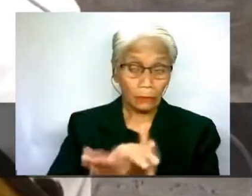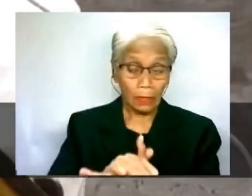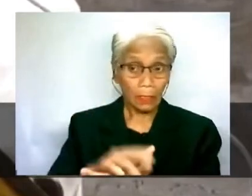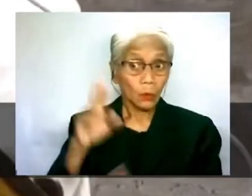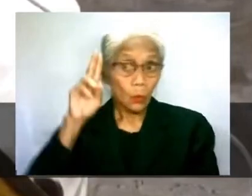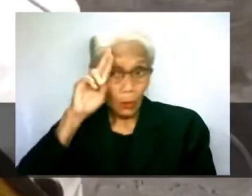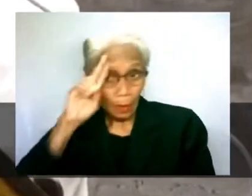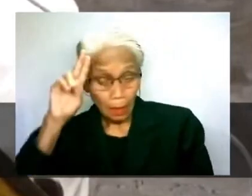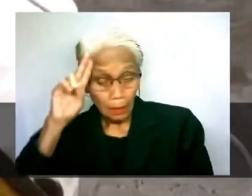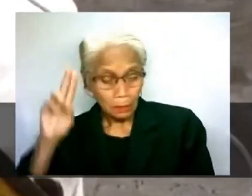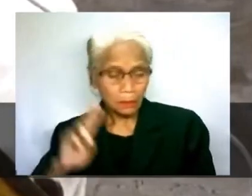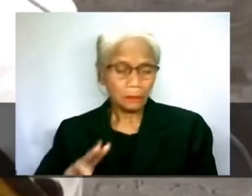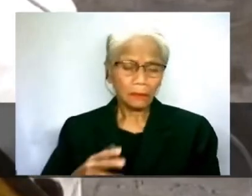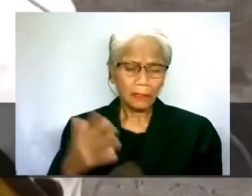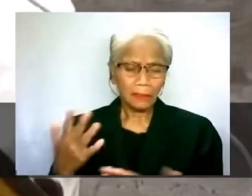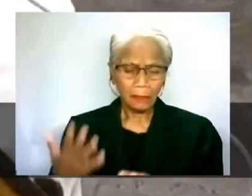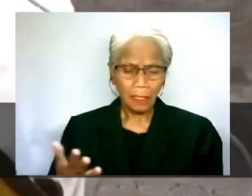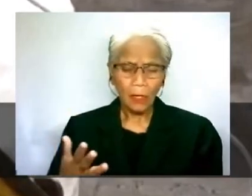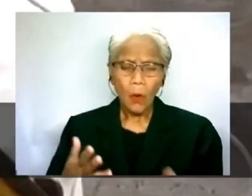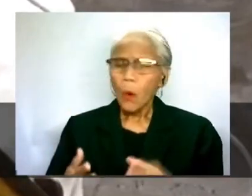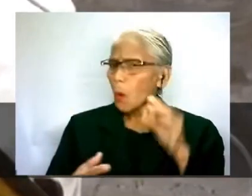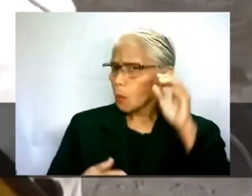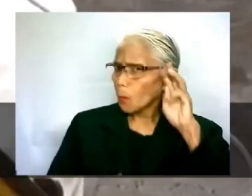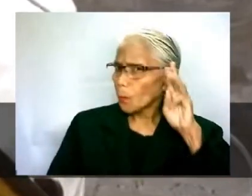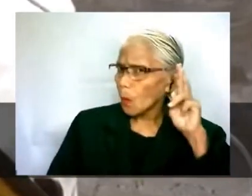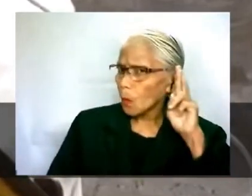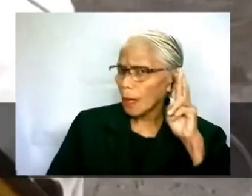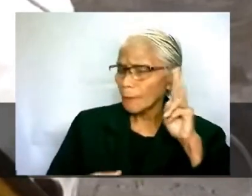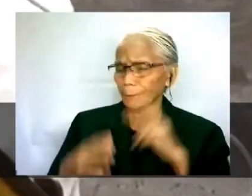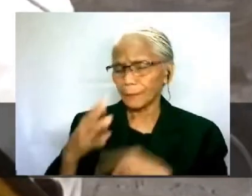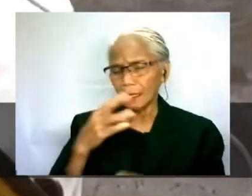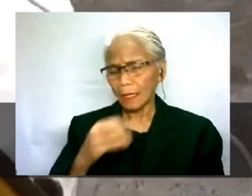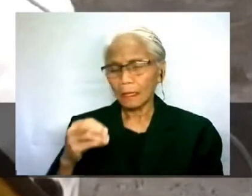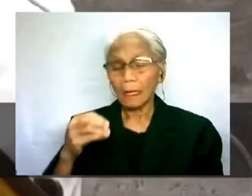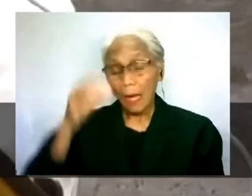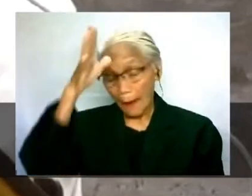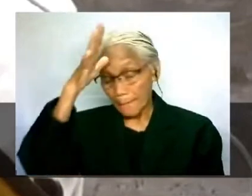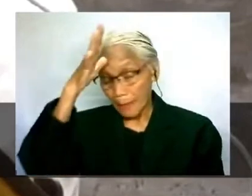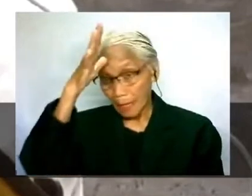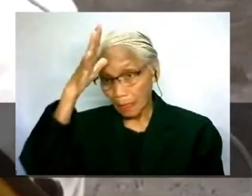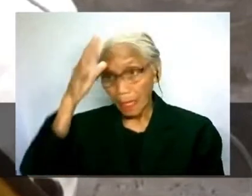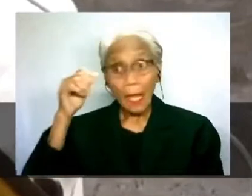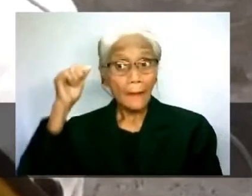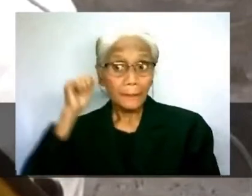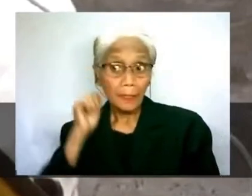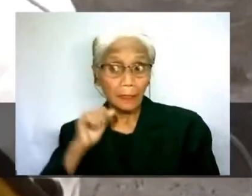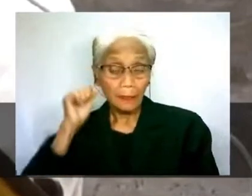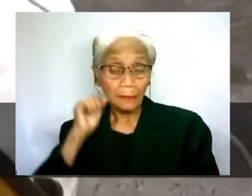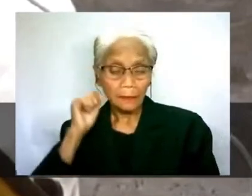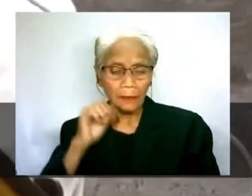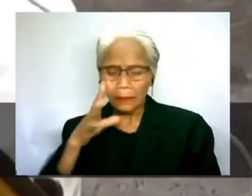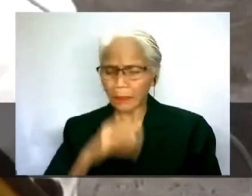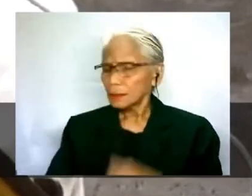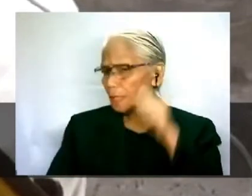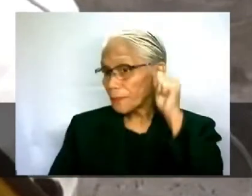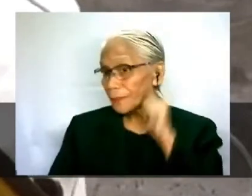naman ang ama ni Roboam. Si Roboam ang ama ni Abias, at si Abias ang ama ni